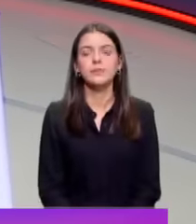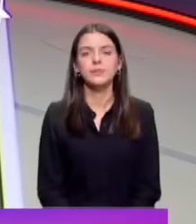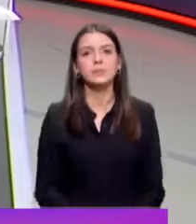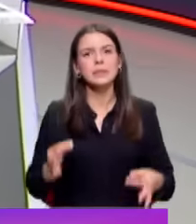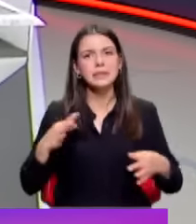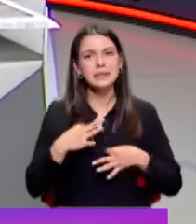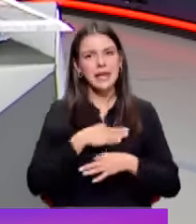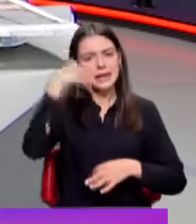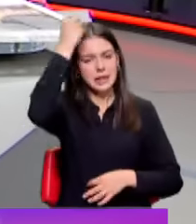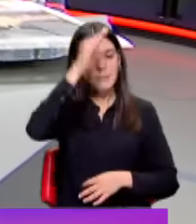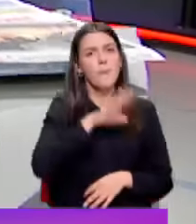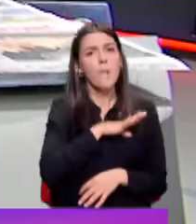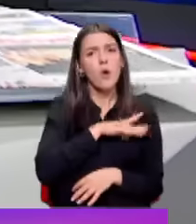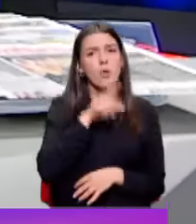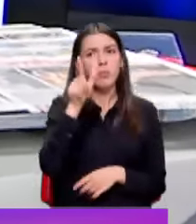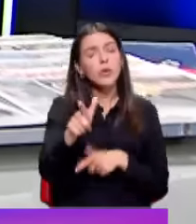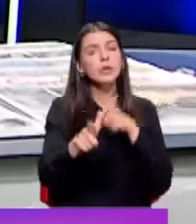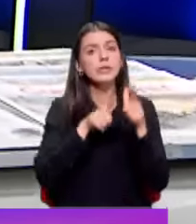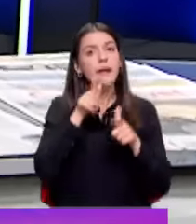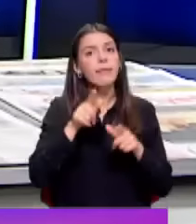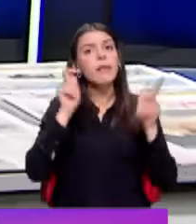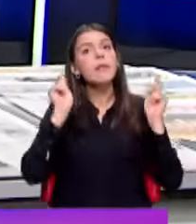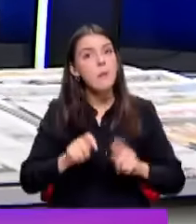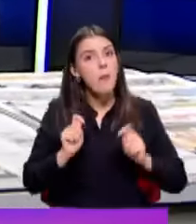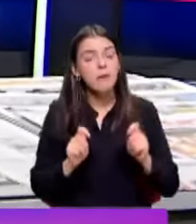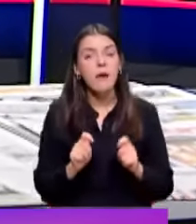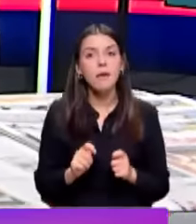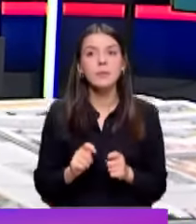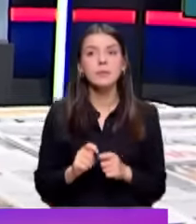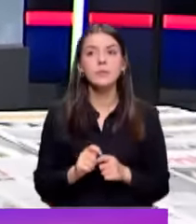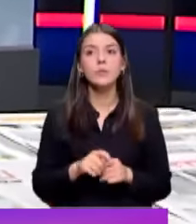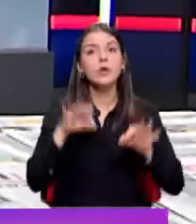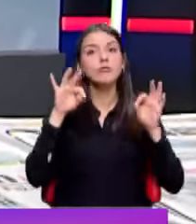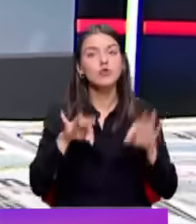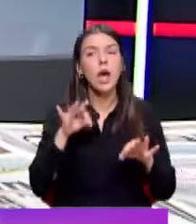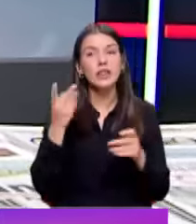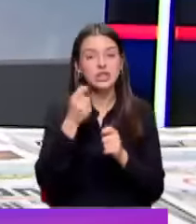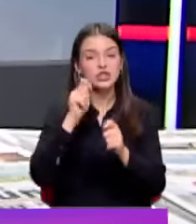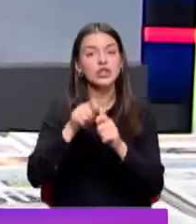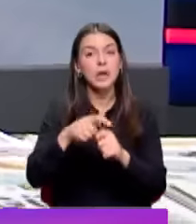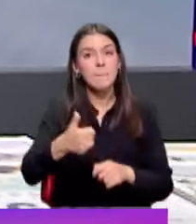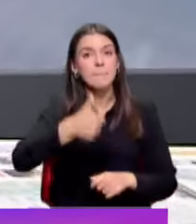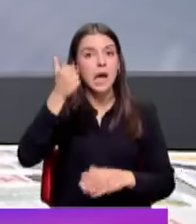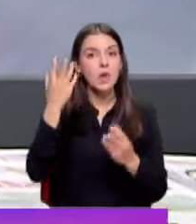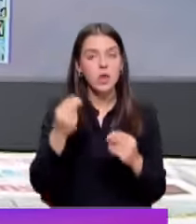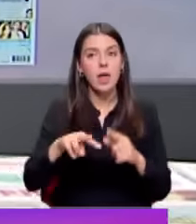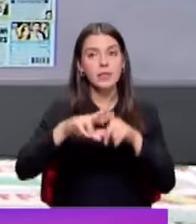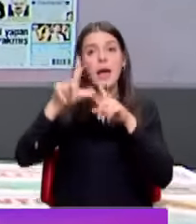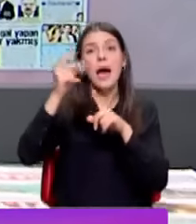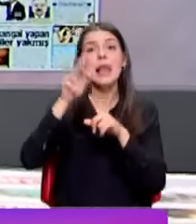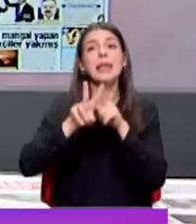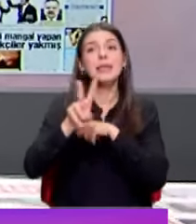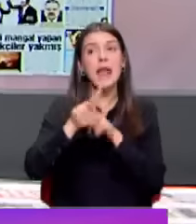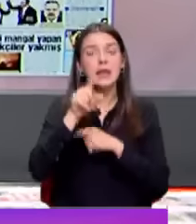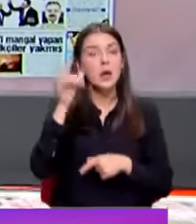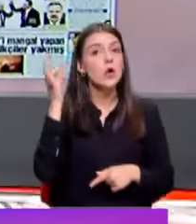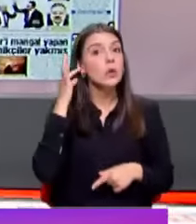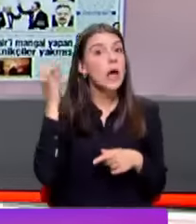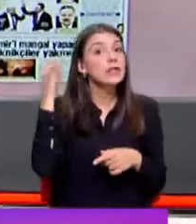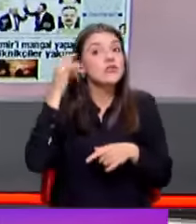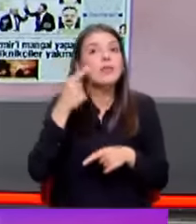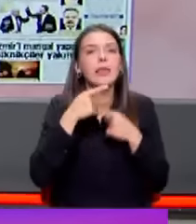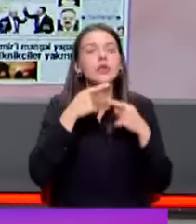Sayın İmamoğlu bu sitemi gerçekleştirirken şu an İçişleri Bakanı olan Ali Yerlikaya'nın da kulaklarını çınlatarak diyor